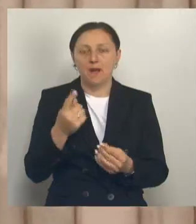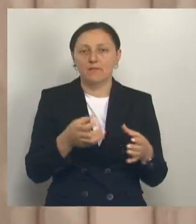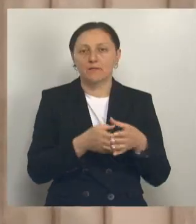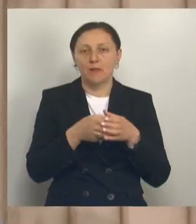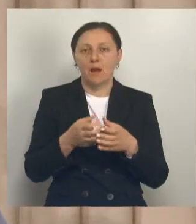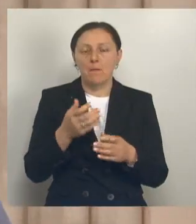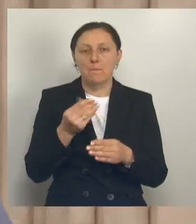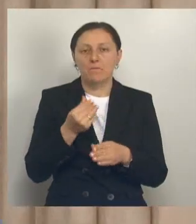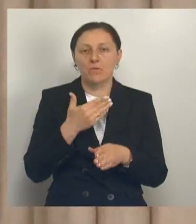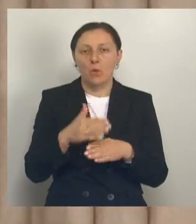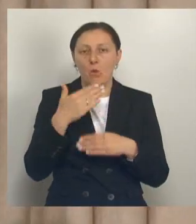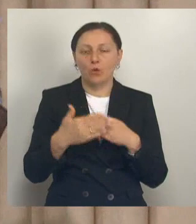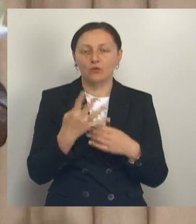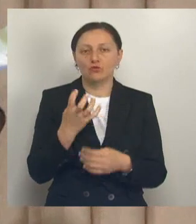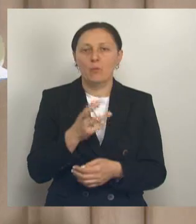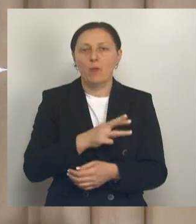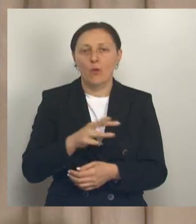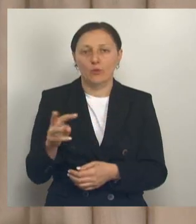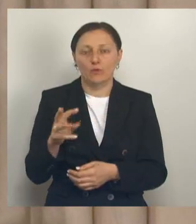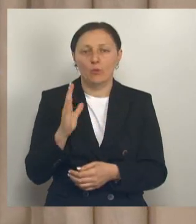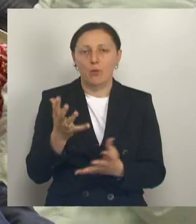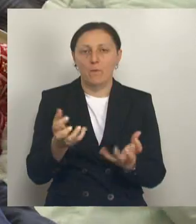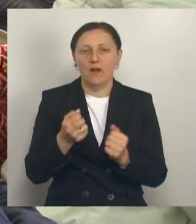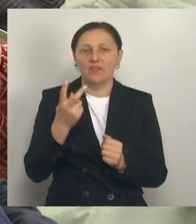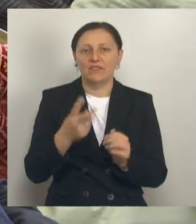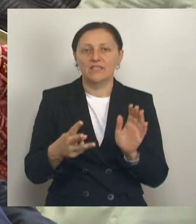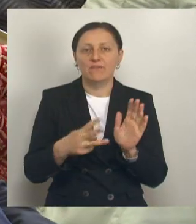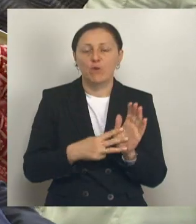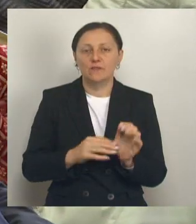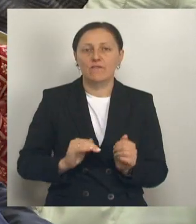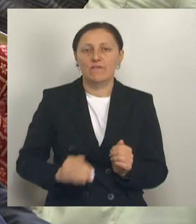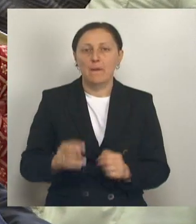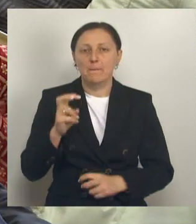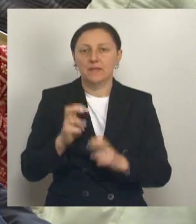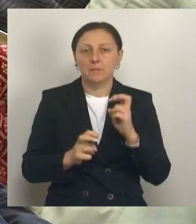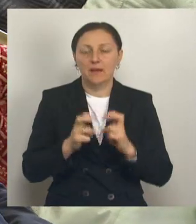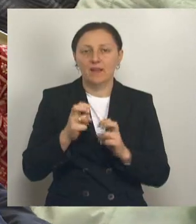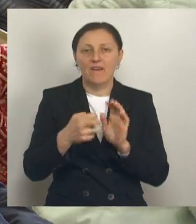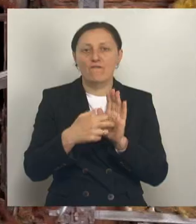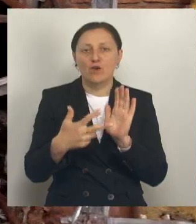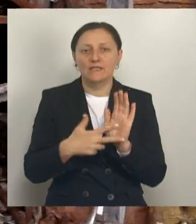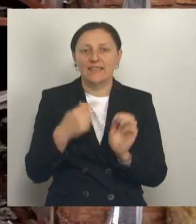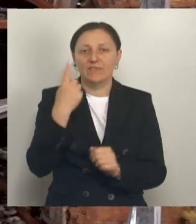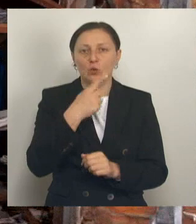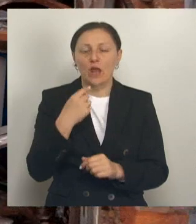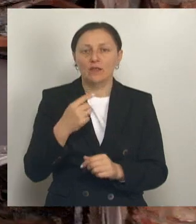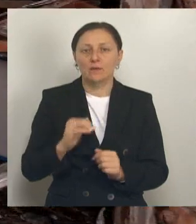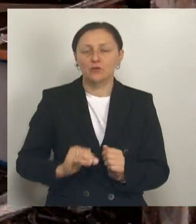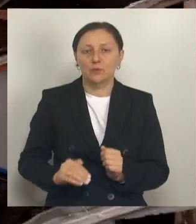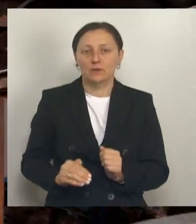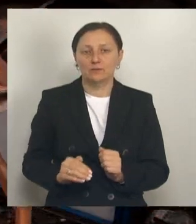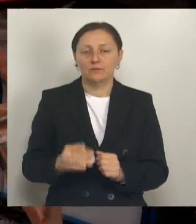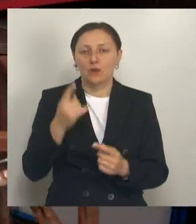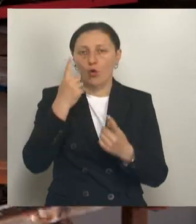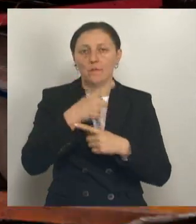направит порядка 400 миллионов их получат 28 предприятий 18 индивидуальных предпринимателей также объявили начало